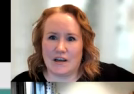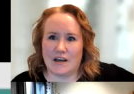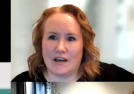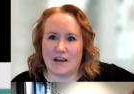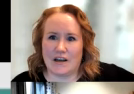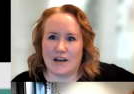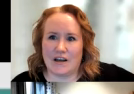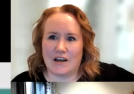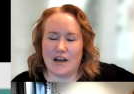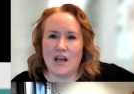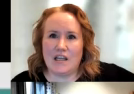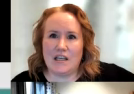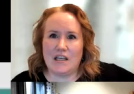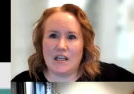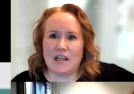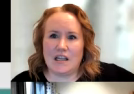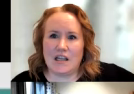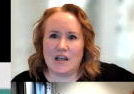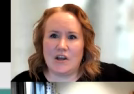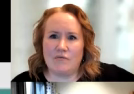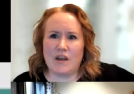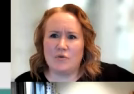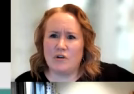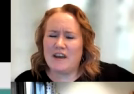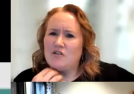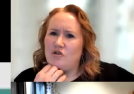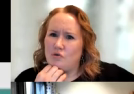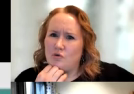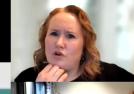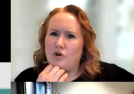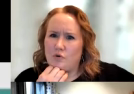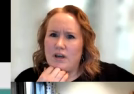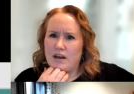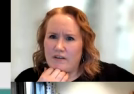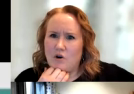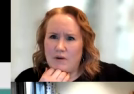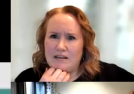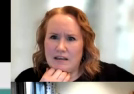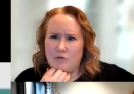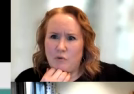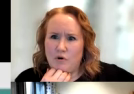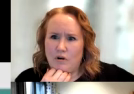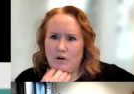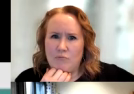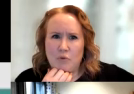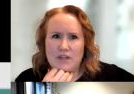Nei, det kan jeg dessverre ikke svare på stående fot. Rudolf, jeg tror Kluge vil komme litt inn på det,